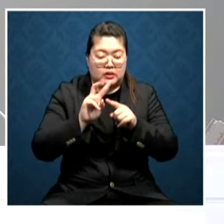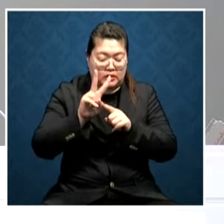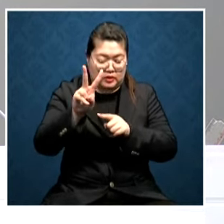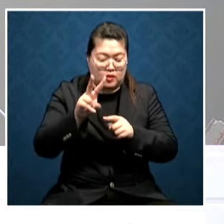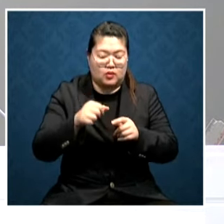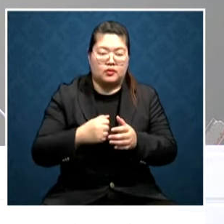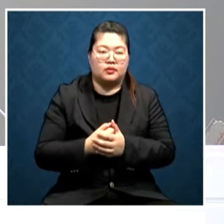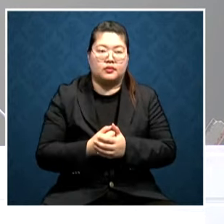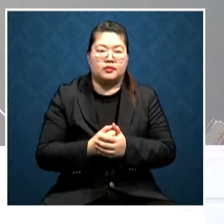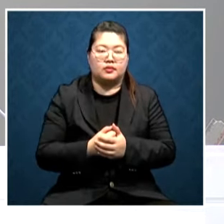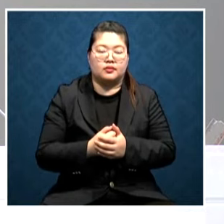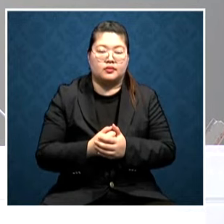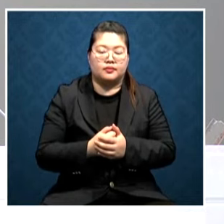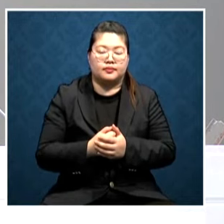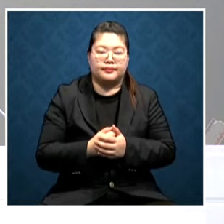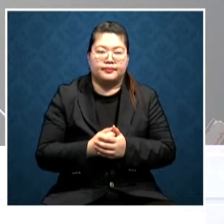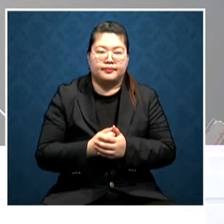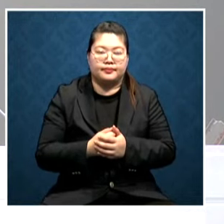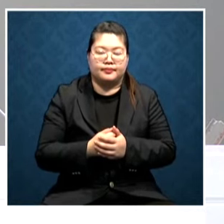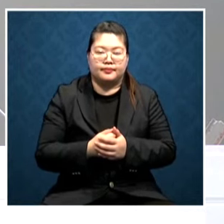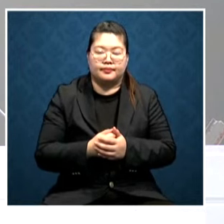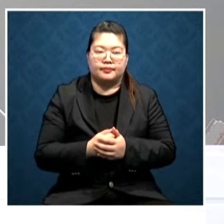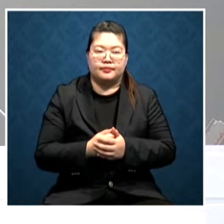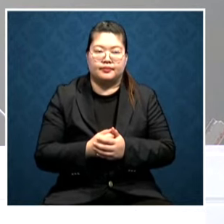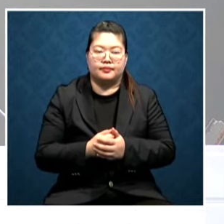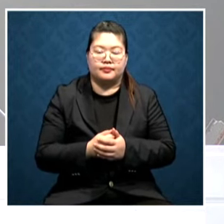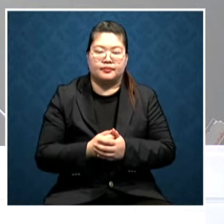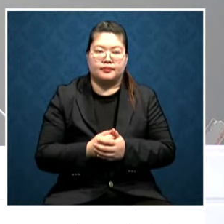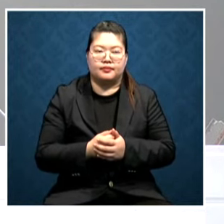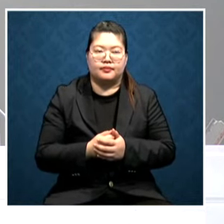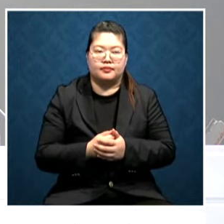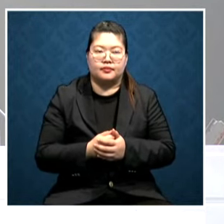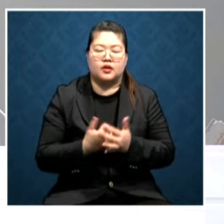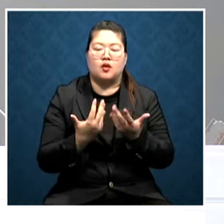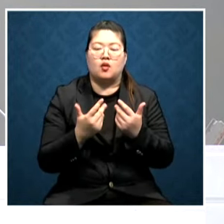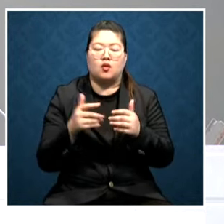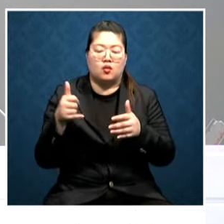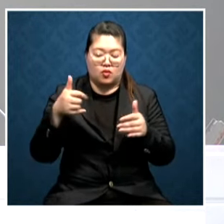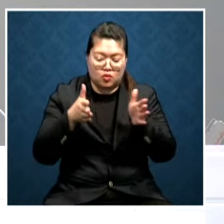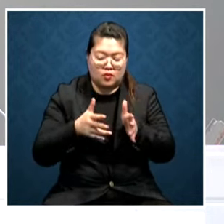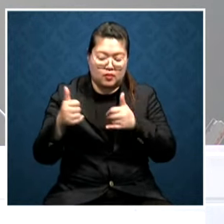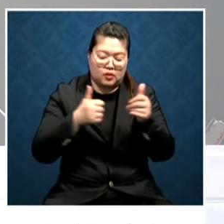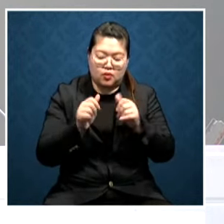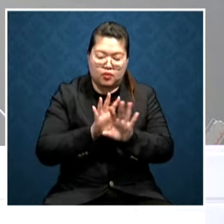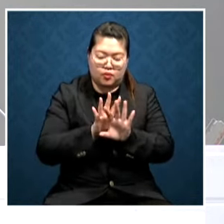สภาตั้งหรือกรรมการเต็มสภาครับ